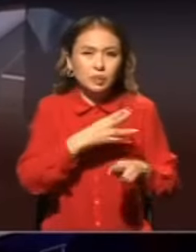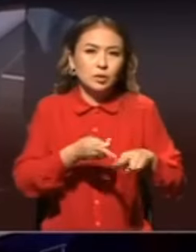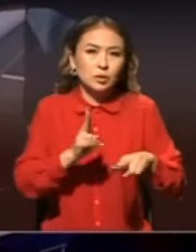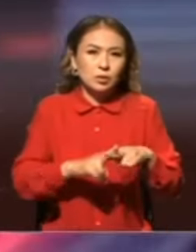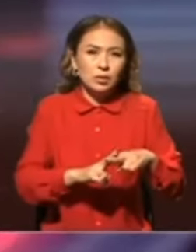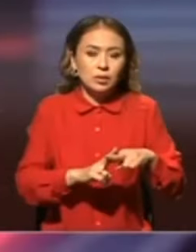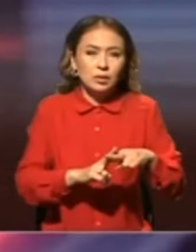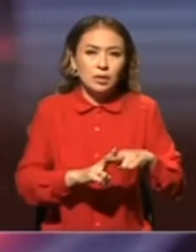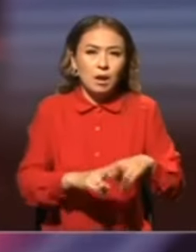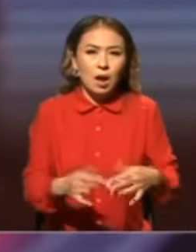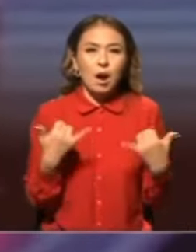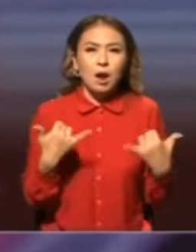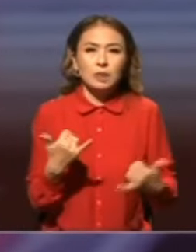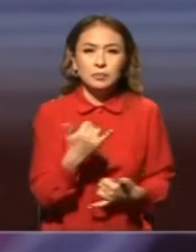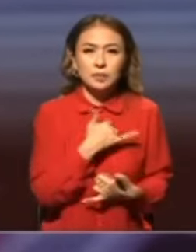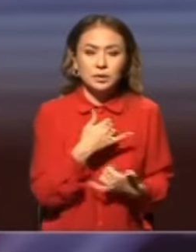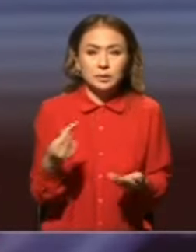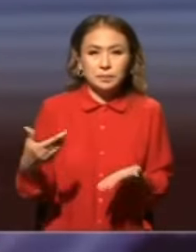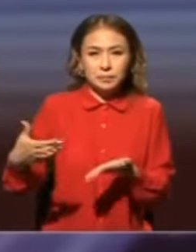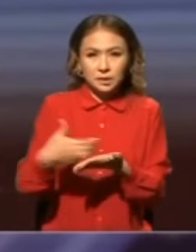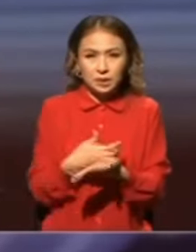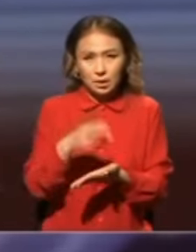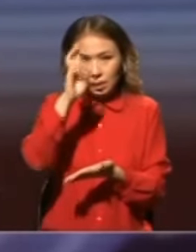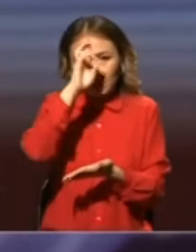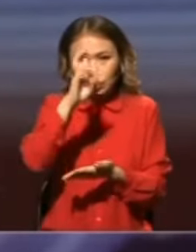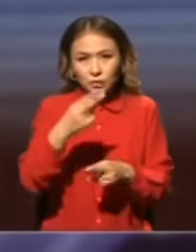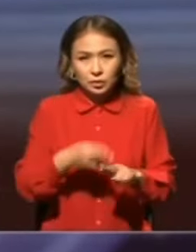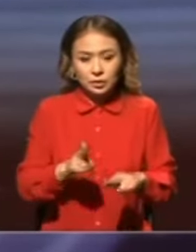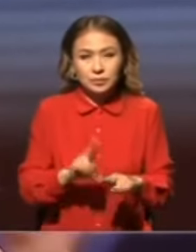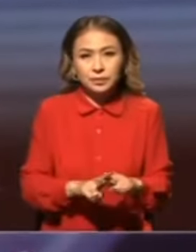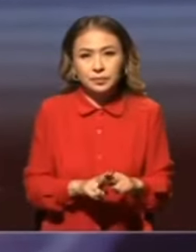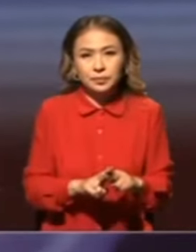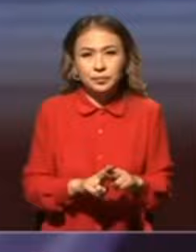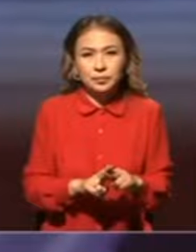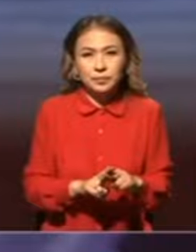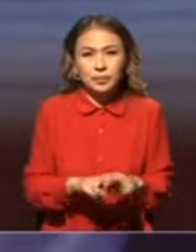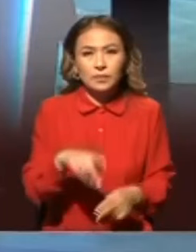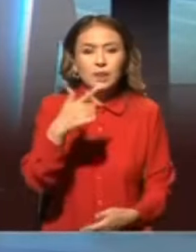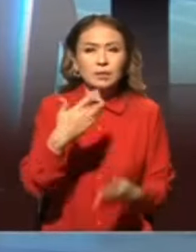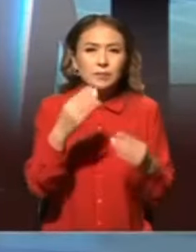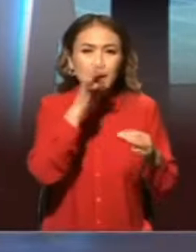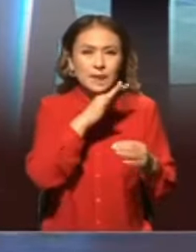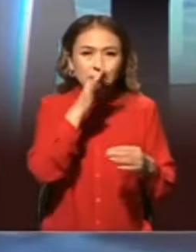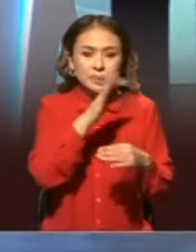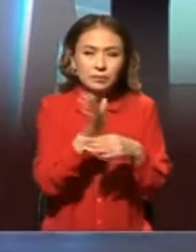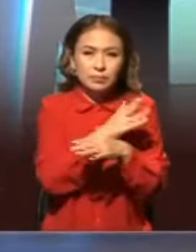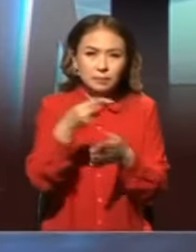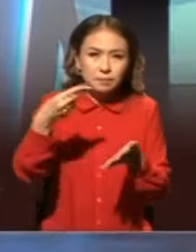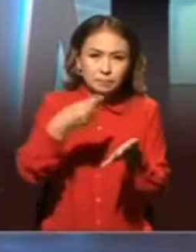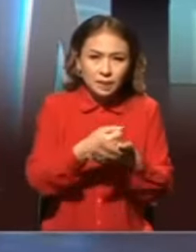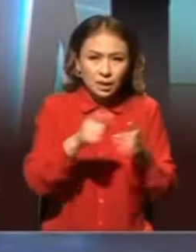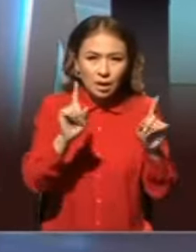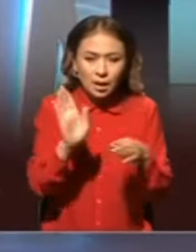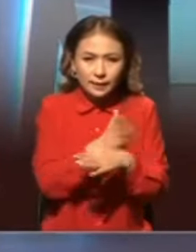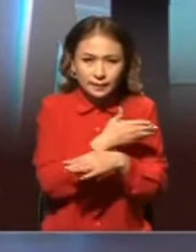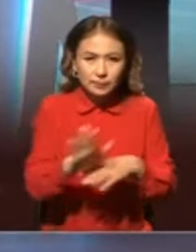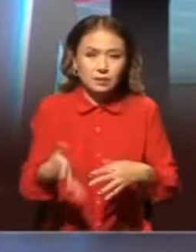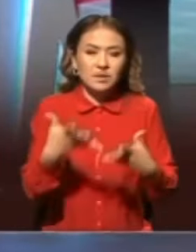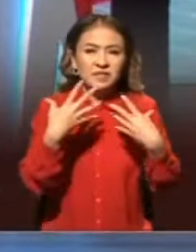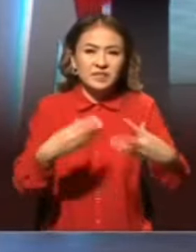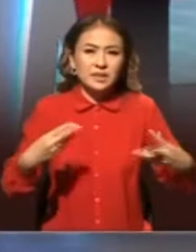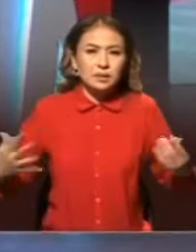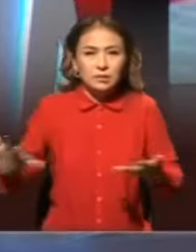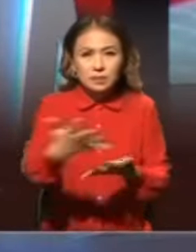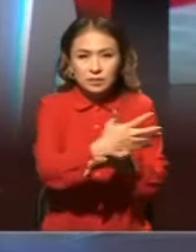бар келеді. Ал қазір бізге беретін субсидияны мысалы айтайық, жаңа гербицидқа бір бөлік төлейміз, көктемгі жинауға,